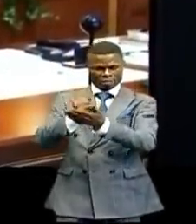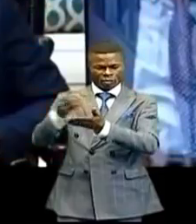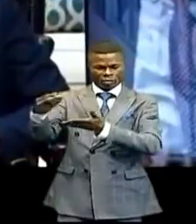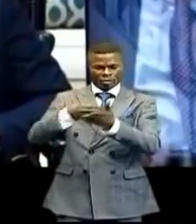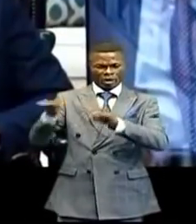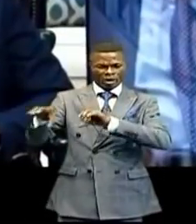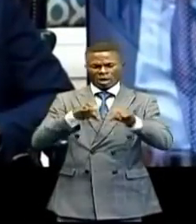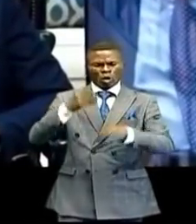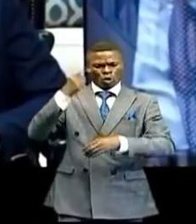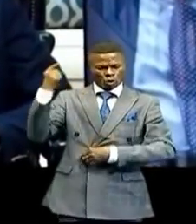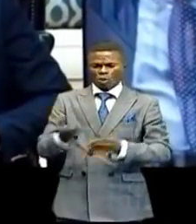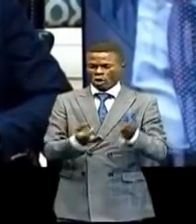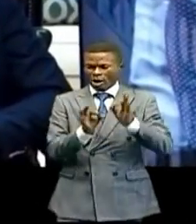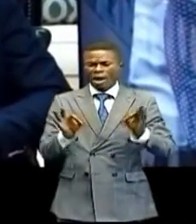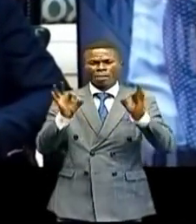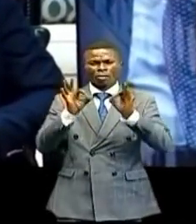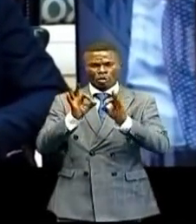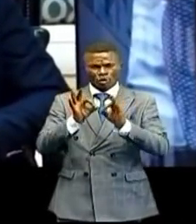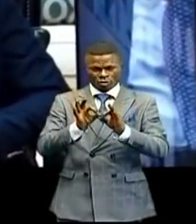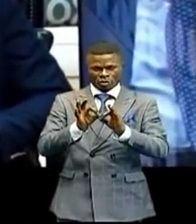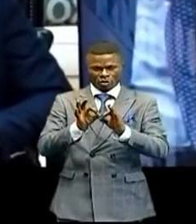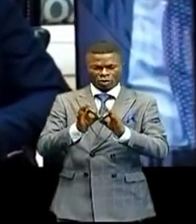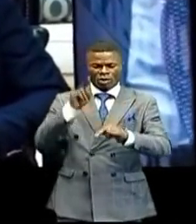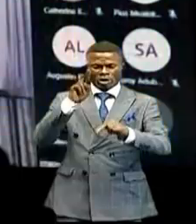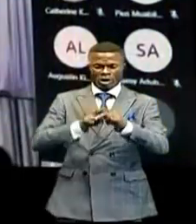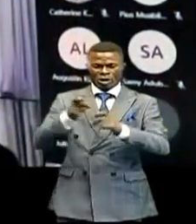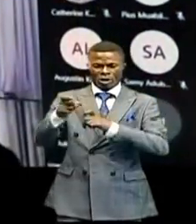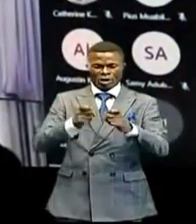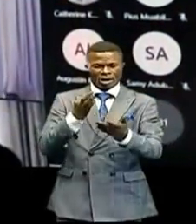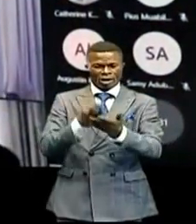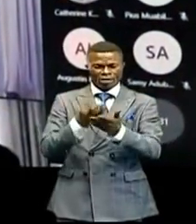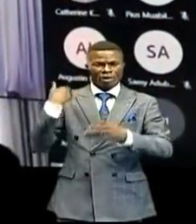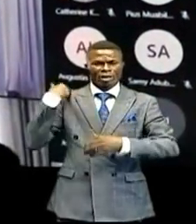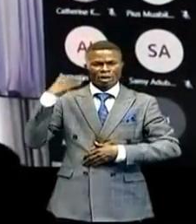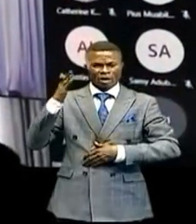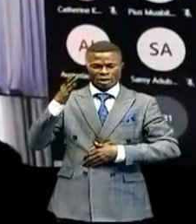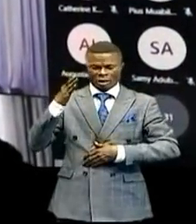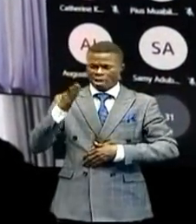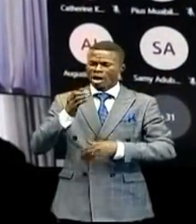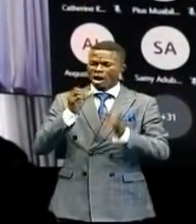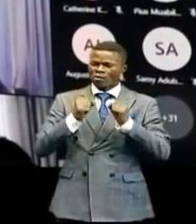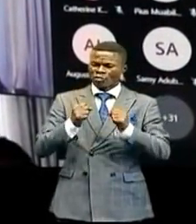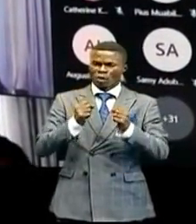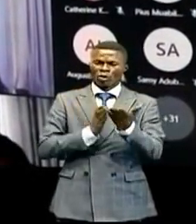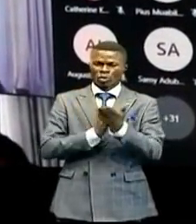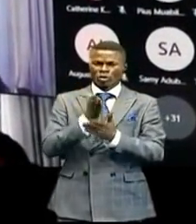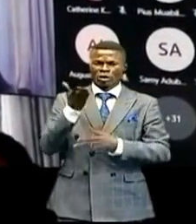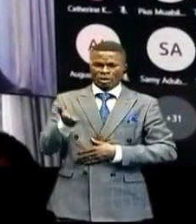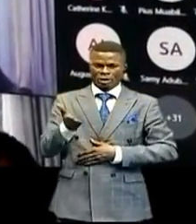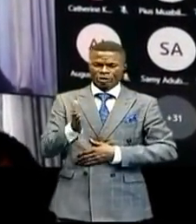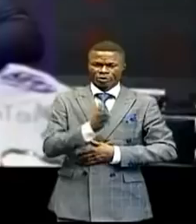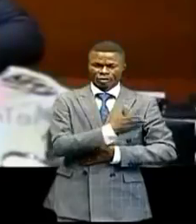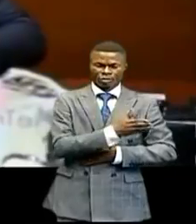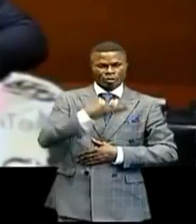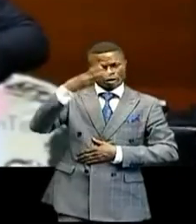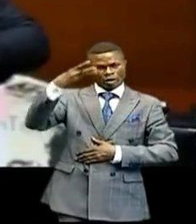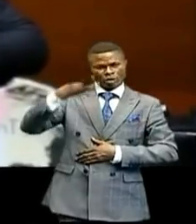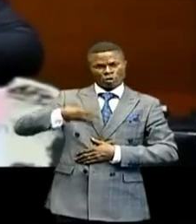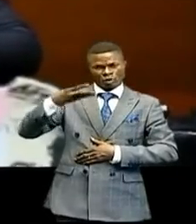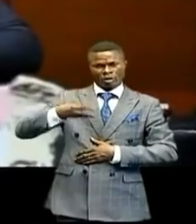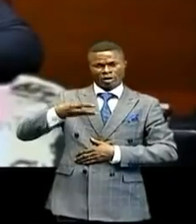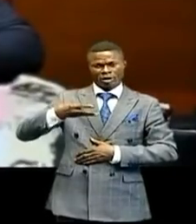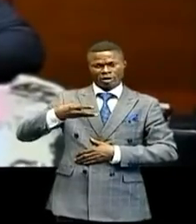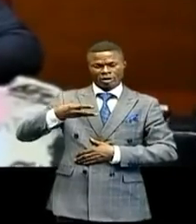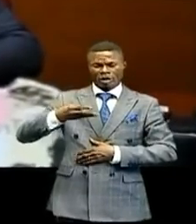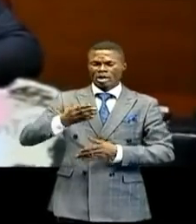les actions pertinentes susceptibles d'asseoir une gestion des finances publiques plus performante. 3.